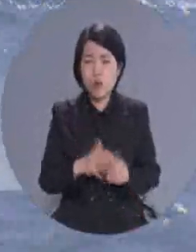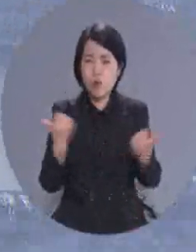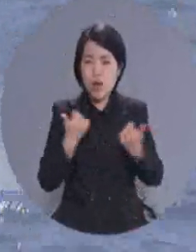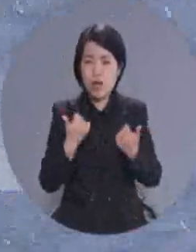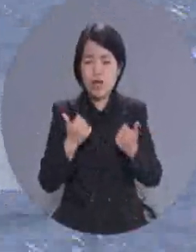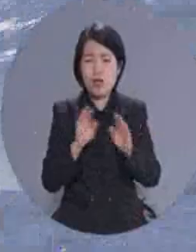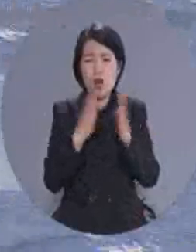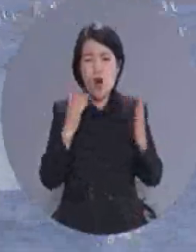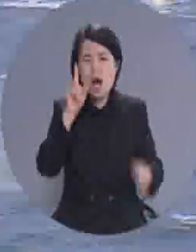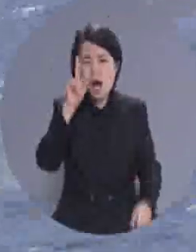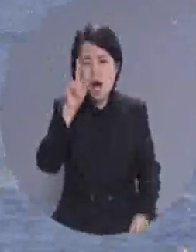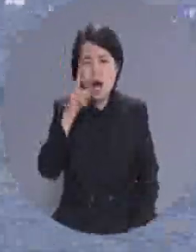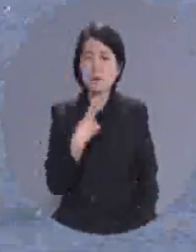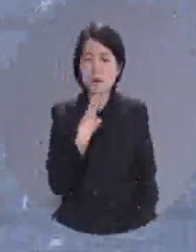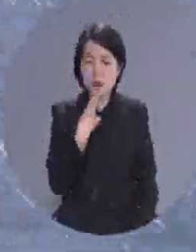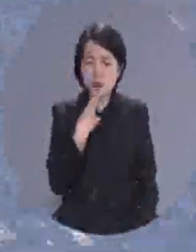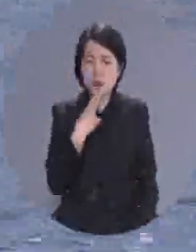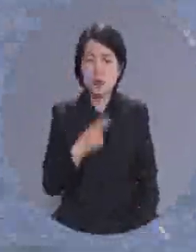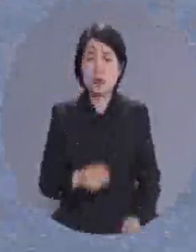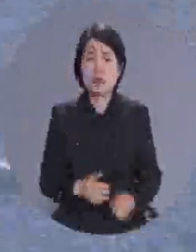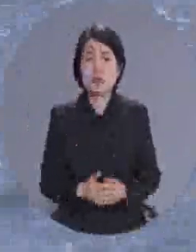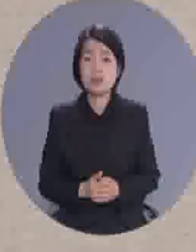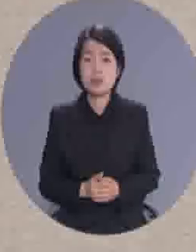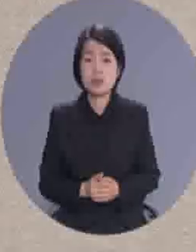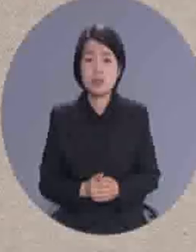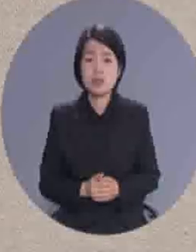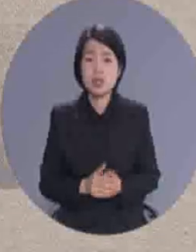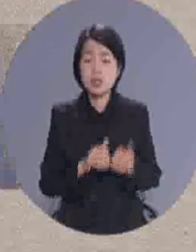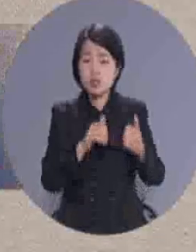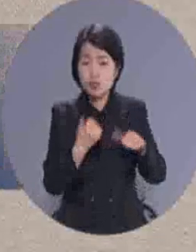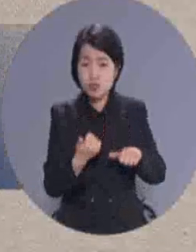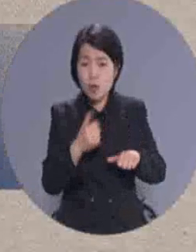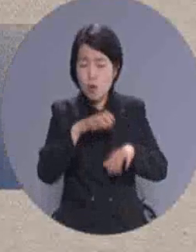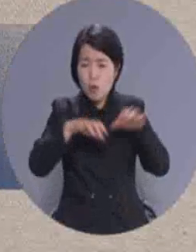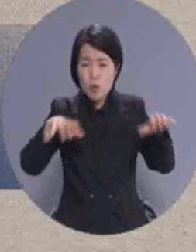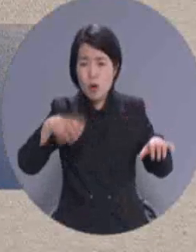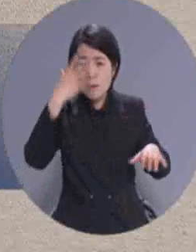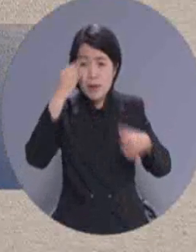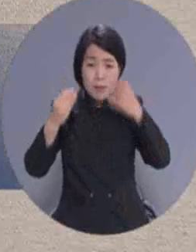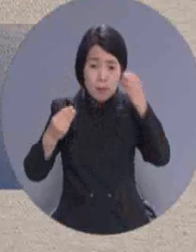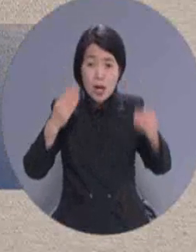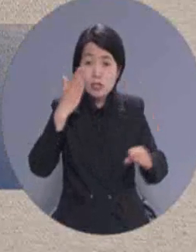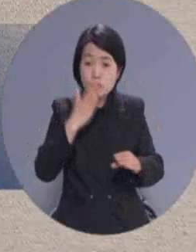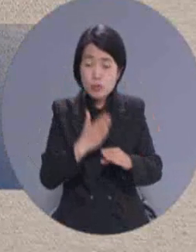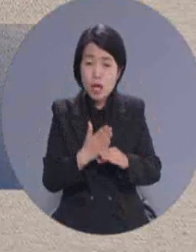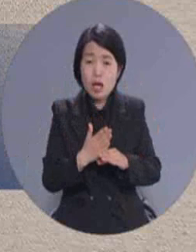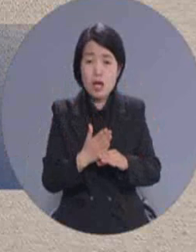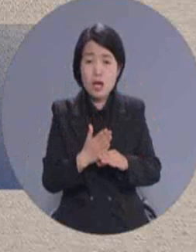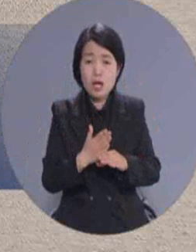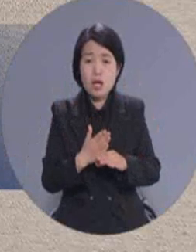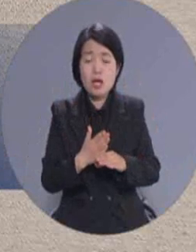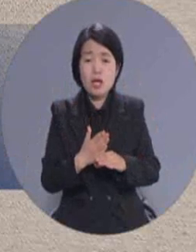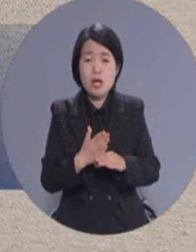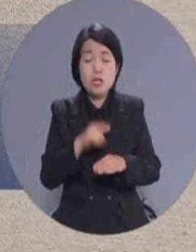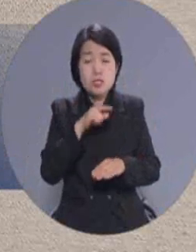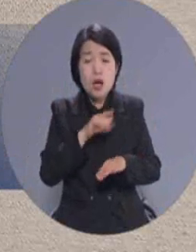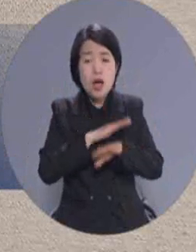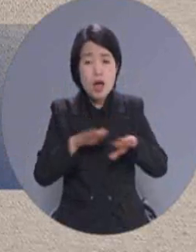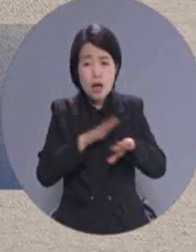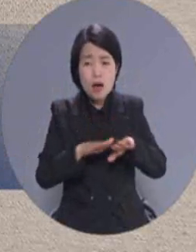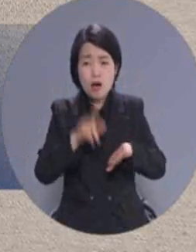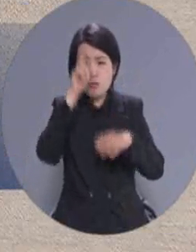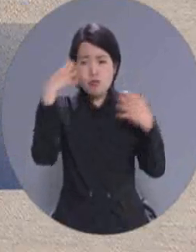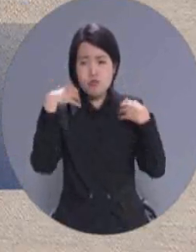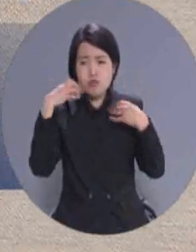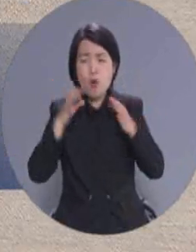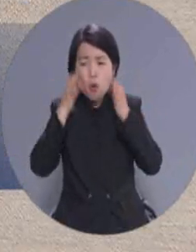열린 적은 한 차례도 없습니다. 사체도 곳곳에서 발견되고 있는데 이렇다 할 만한 어떤 제시가